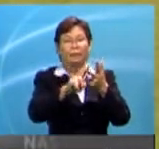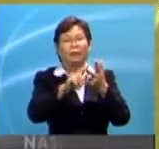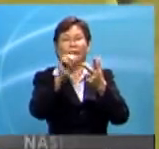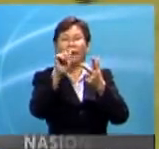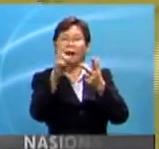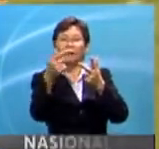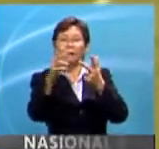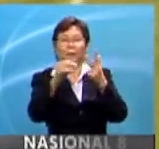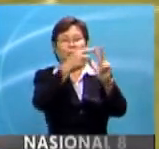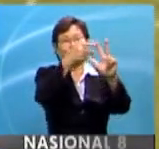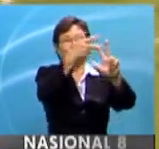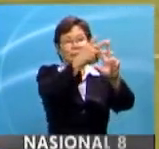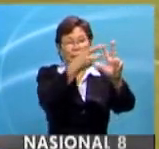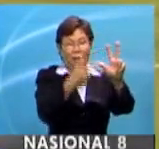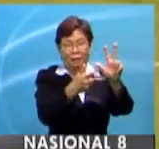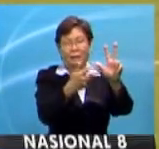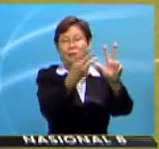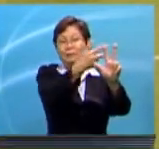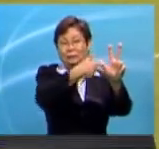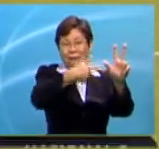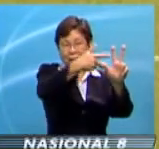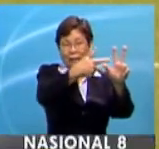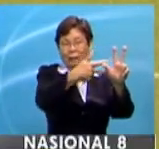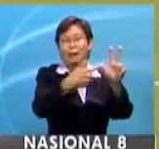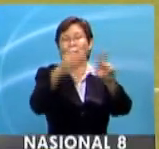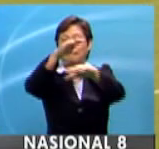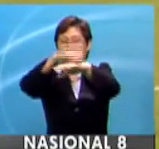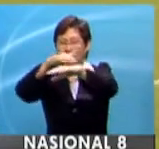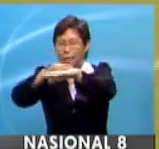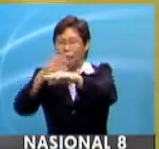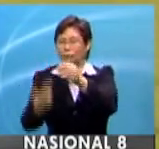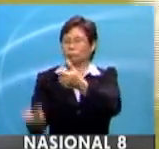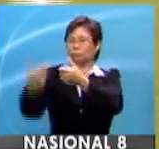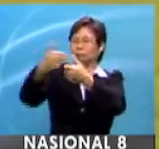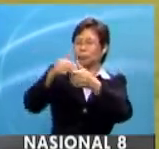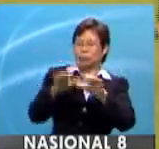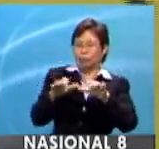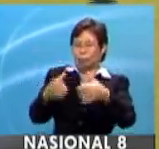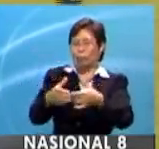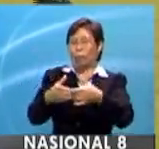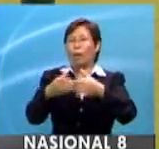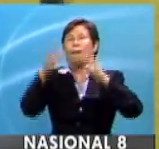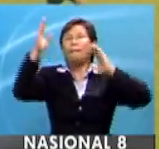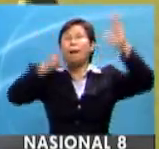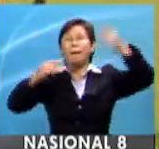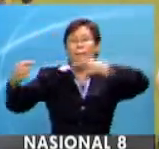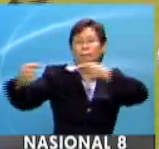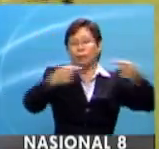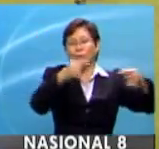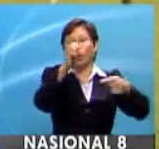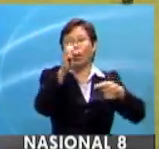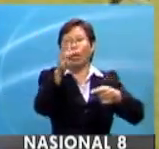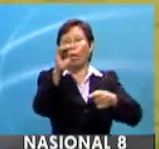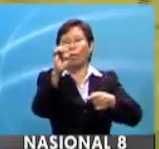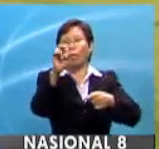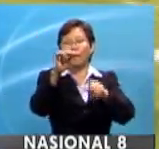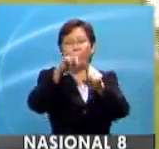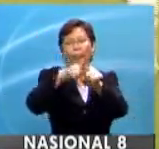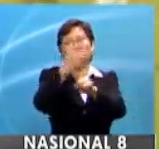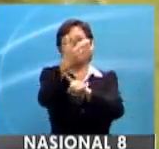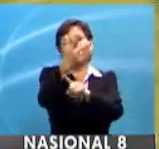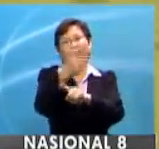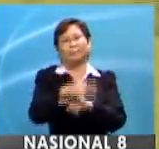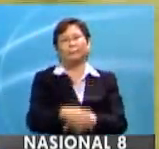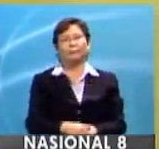Azlin ada di antara mereka yang akan dipanggil untuk menyertai skuad harimau Malaya menentang Oman Mac depan